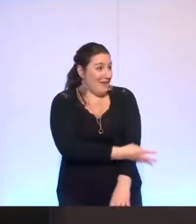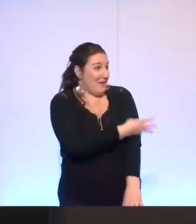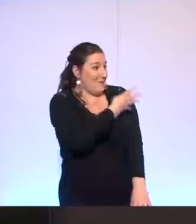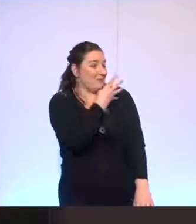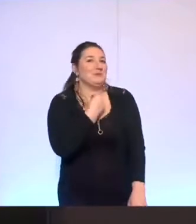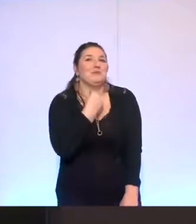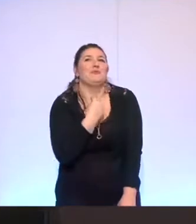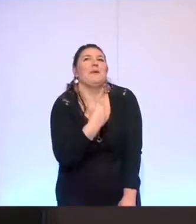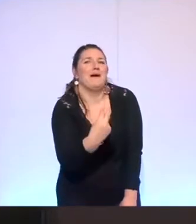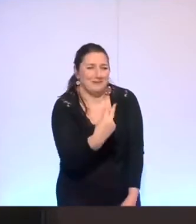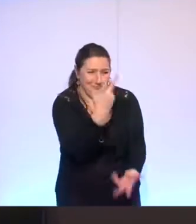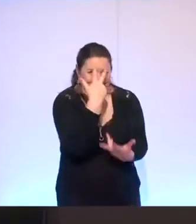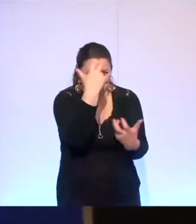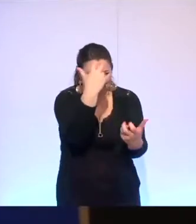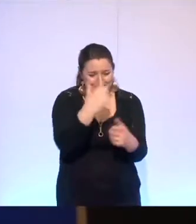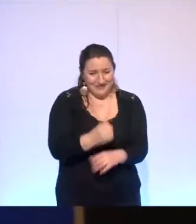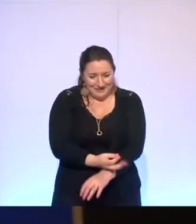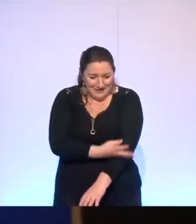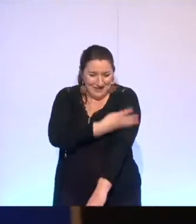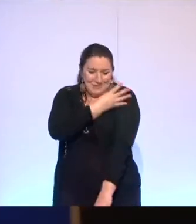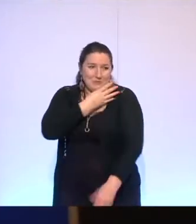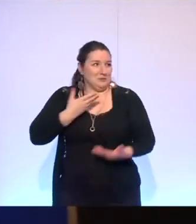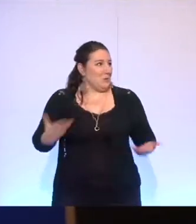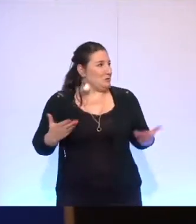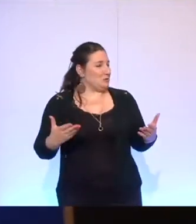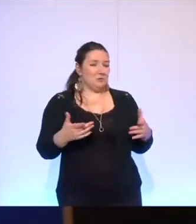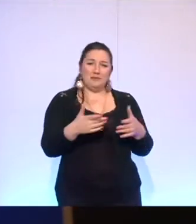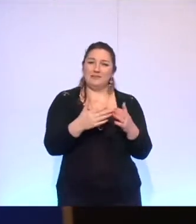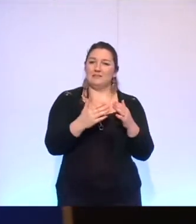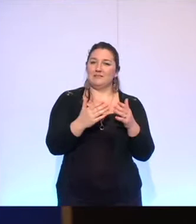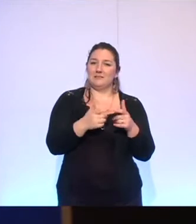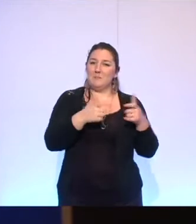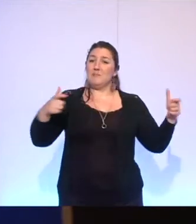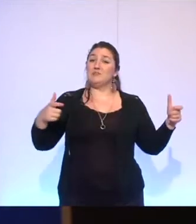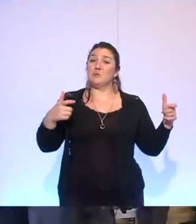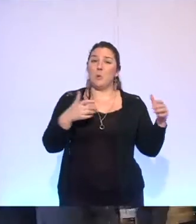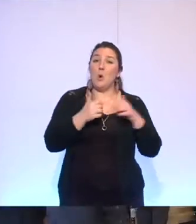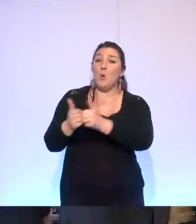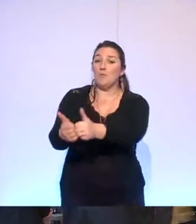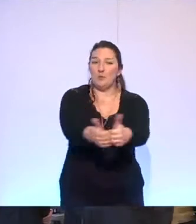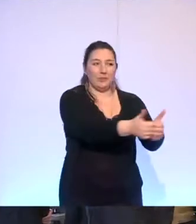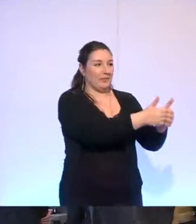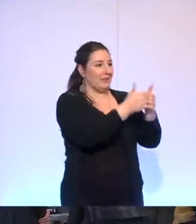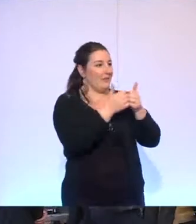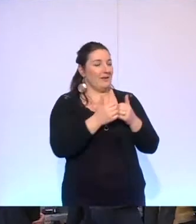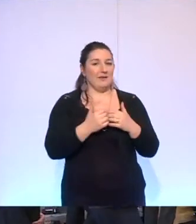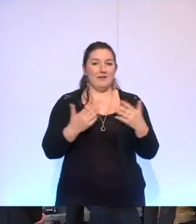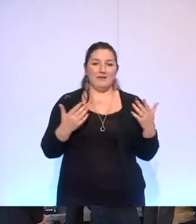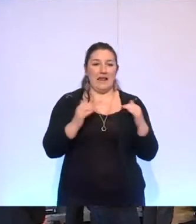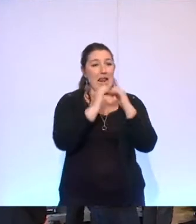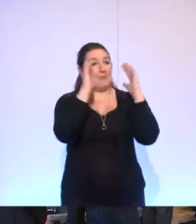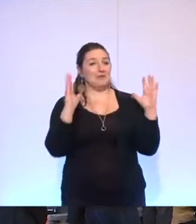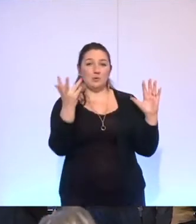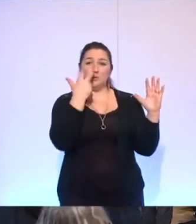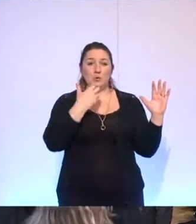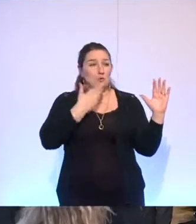l'entendez, que je vous accueille aujourd'hui dans cette maison commune, la maison de tous les citoyens.